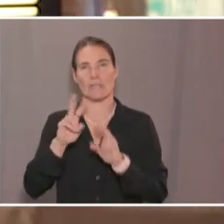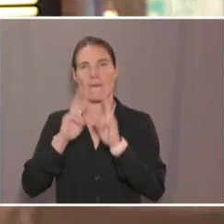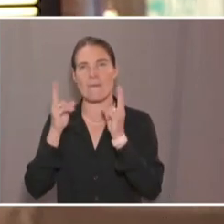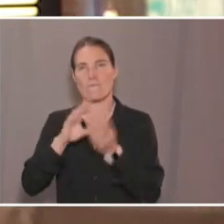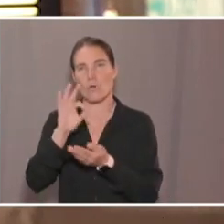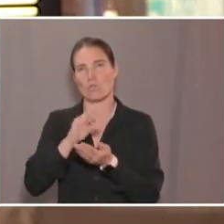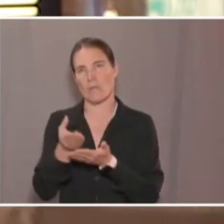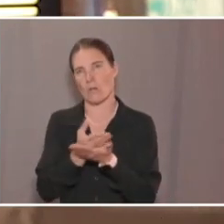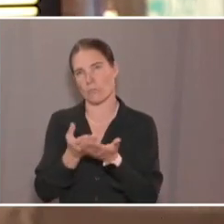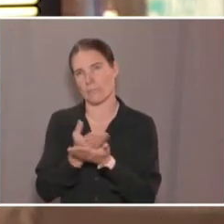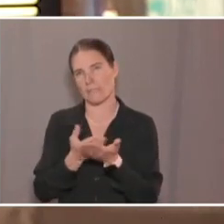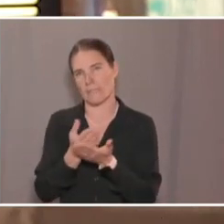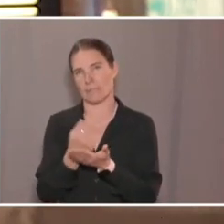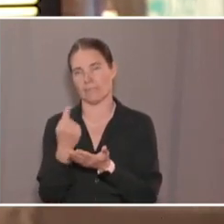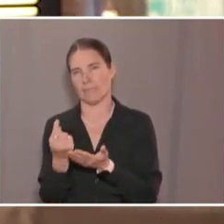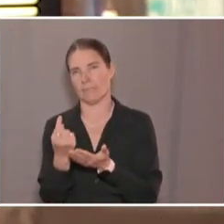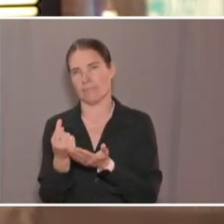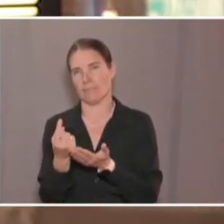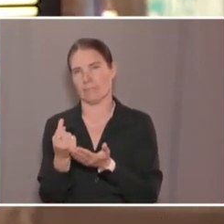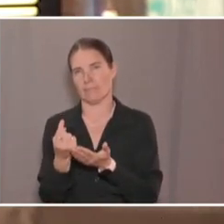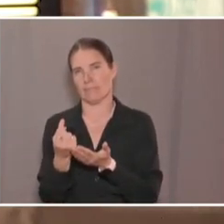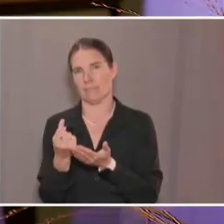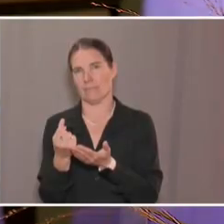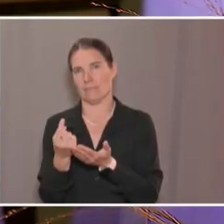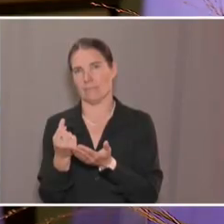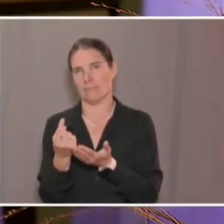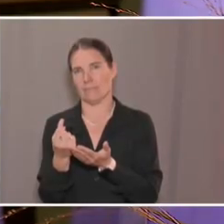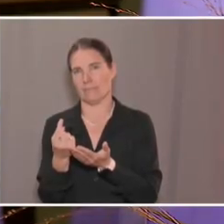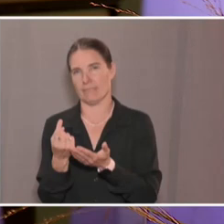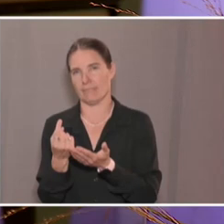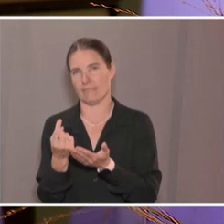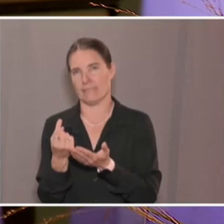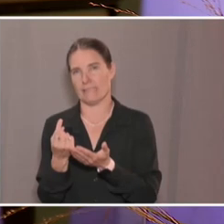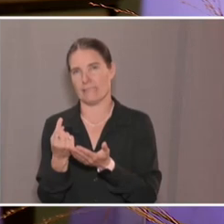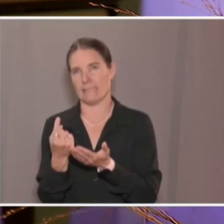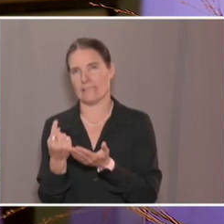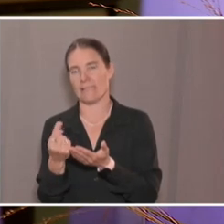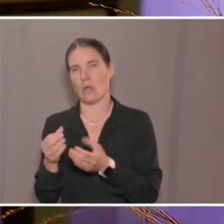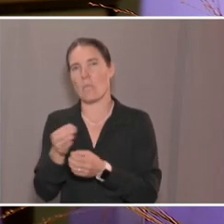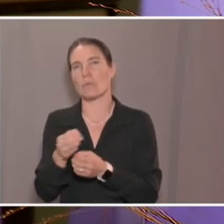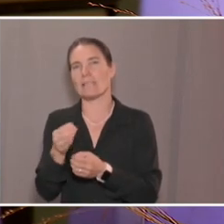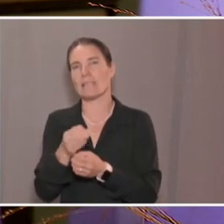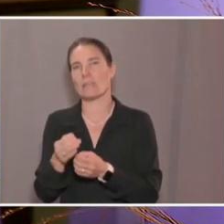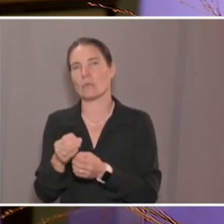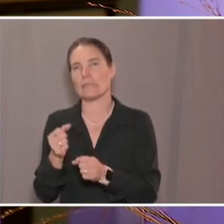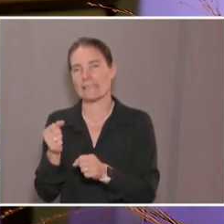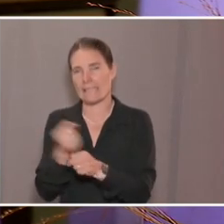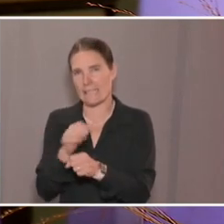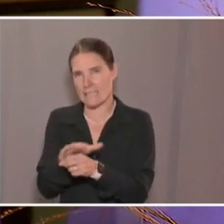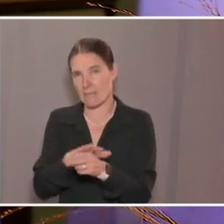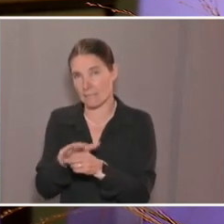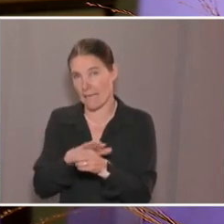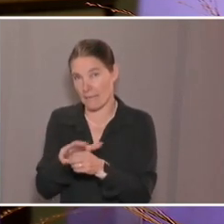ausgebildet haben, nicht die, die so viel Mut hatten, ins Exil zu gehen oder in die Opposition zu gehen. Umso wichtiger, da wir für